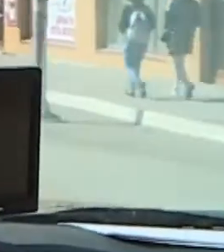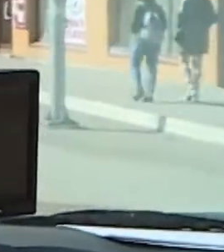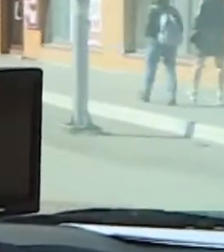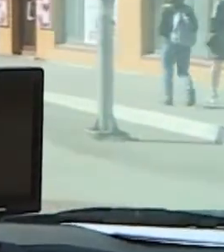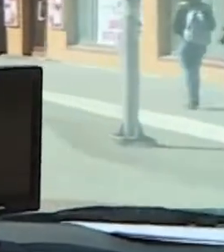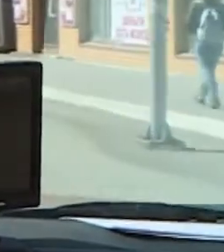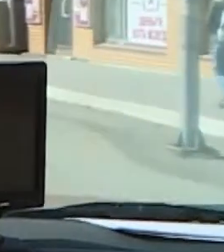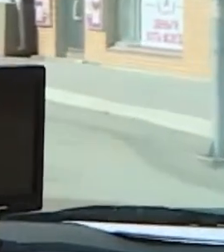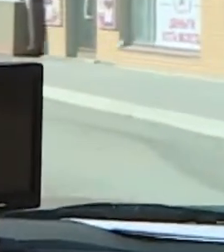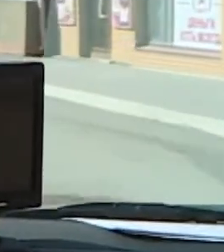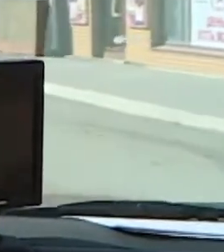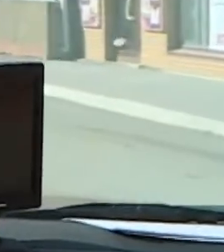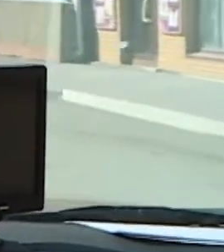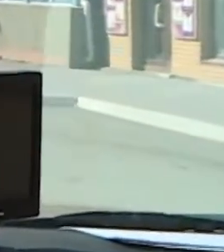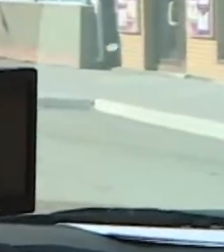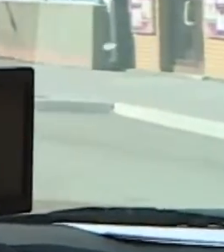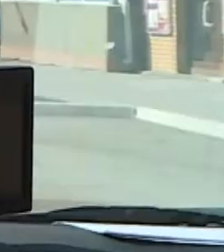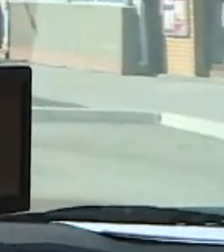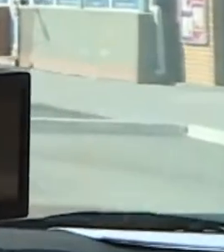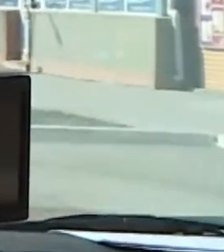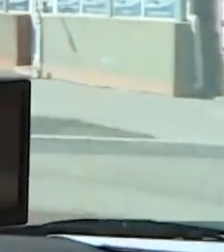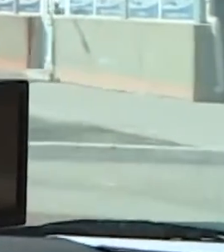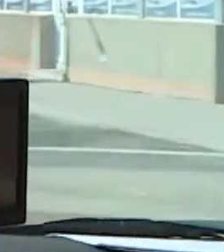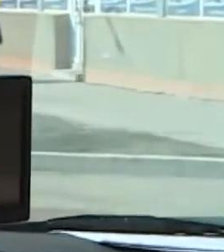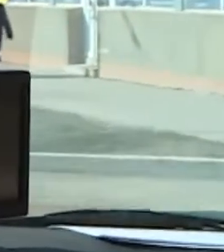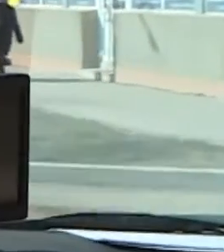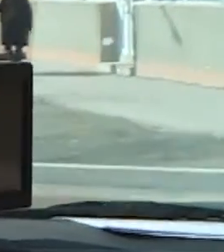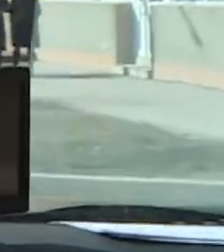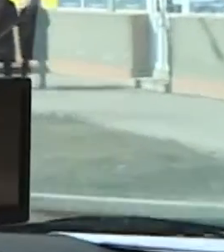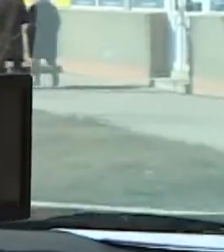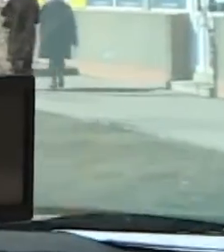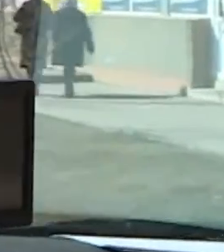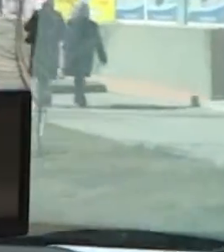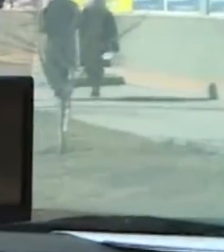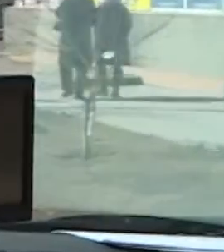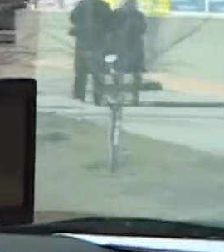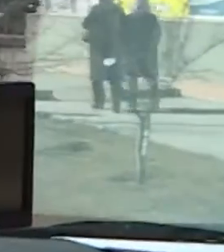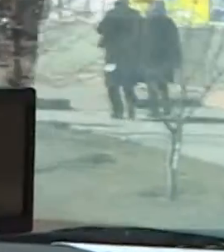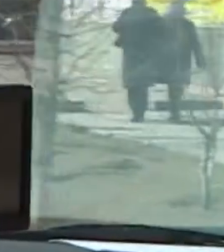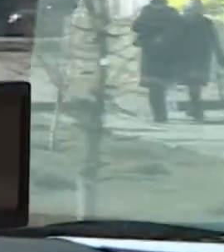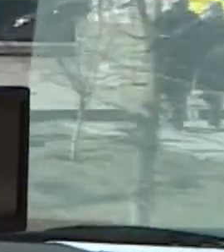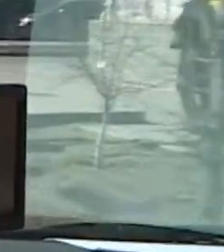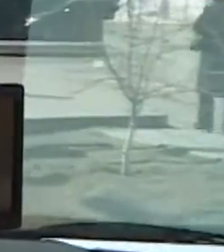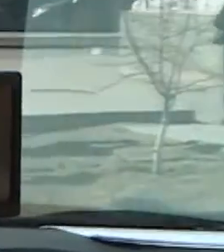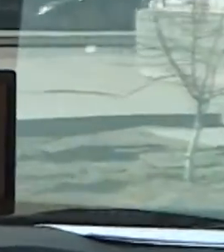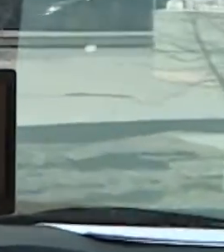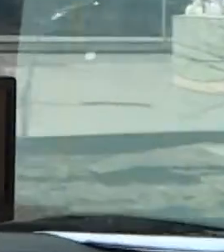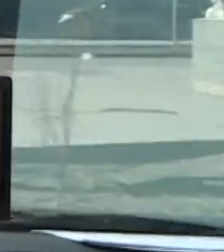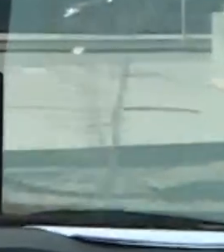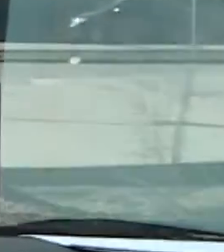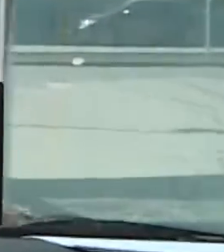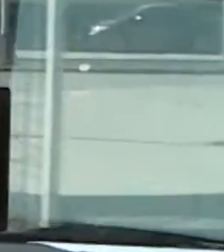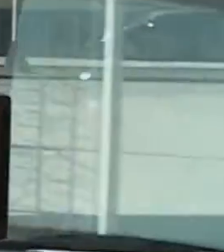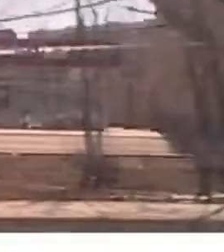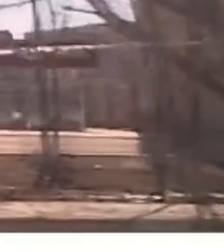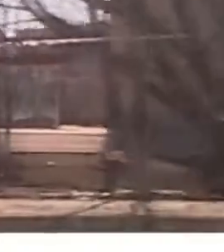мер на период действия режима чрезвычайного положения, связанного с пандемией коронавируса, вам необходимо воздержаться от выхода